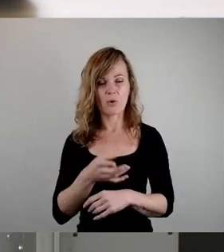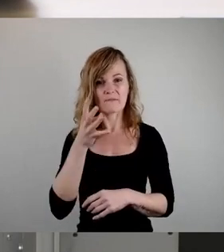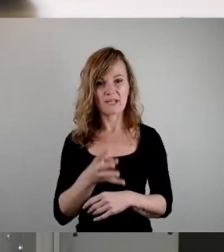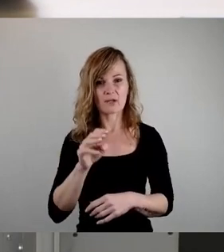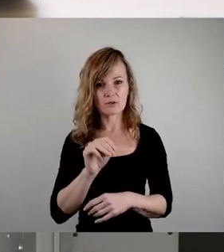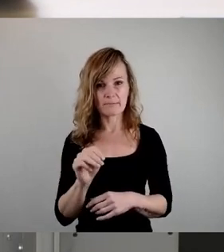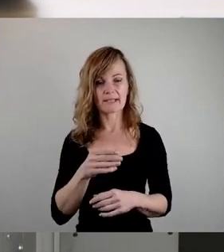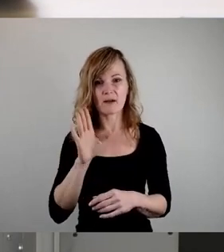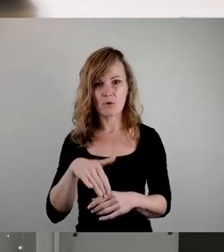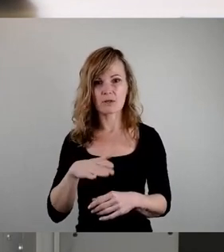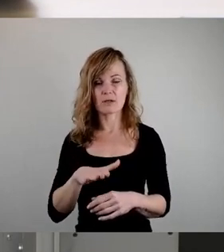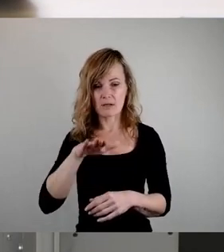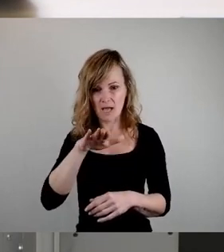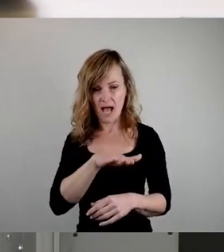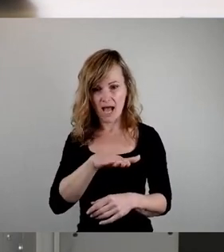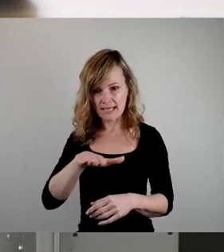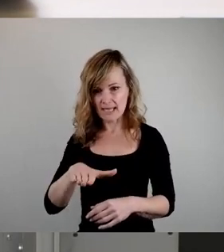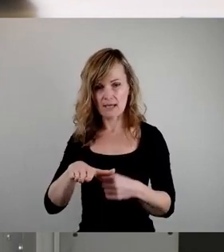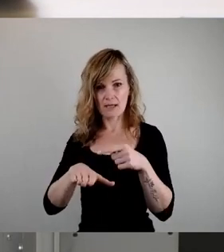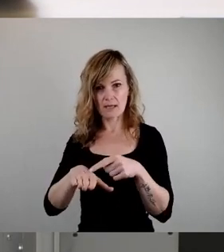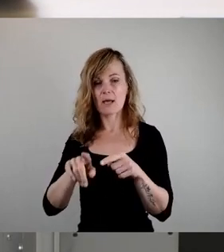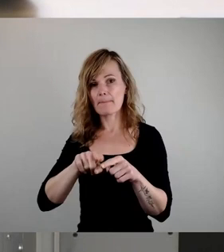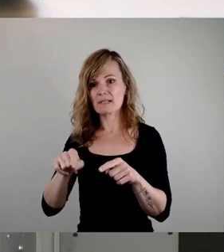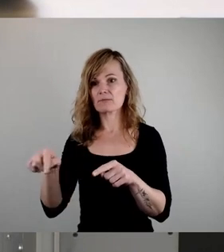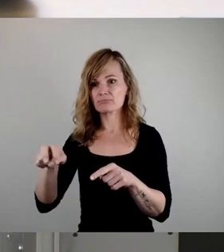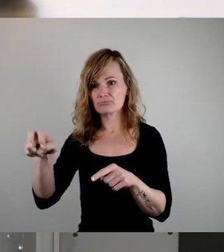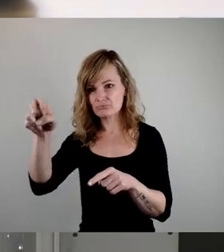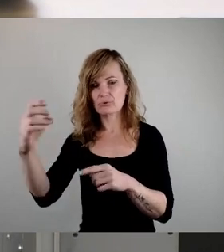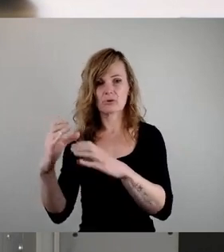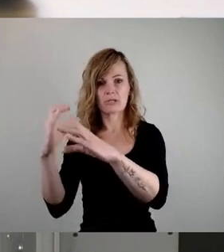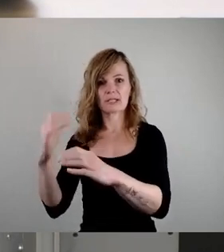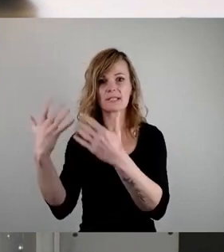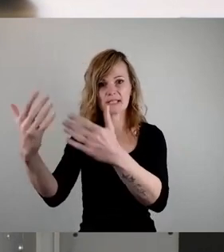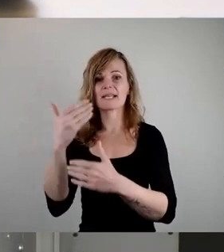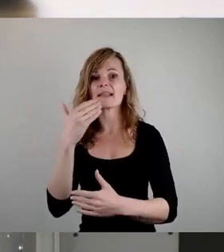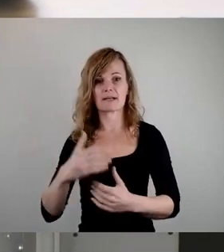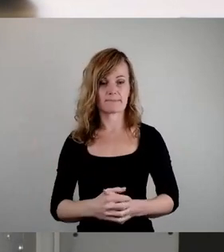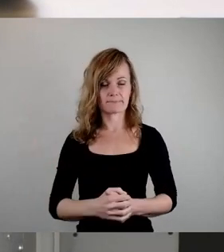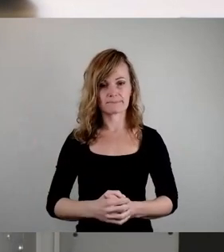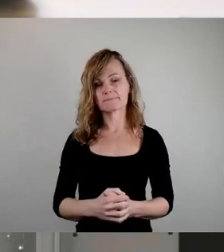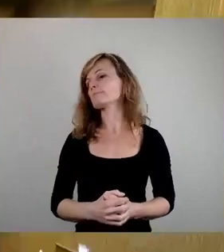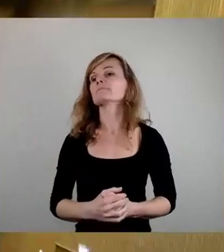der Anlegestelle der Fähre in Kauf bis zur Endhaltestelle der Linie 10. Dankeschön.